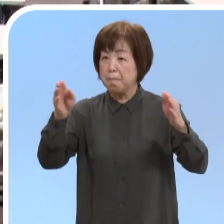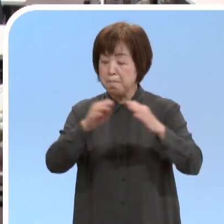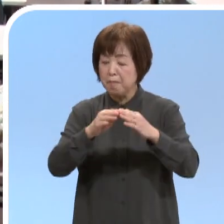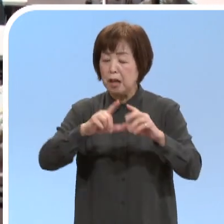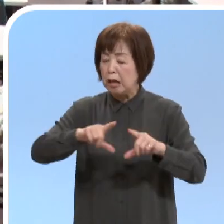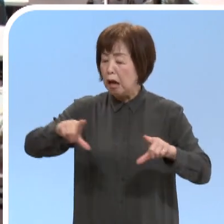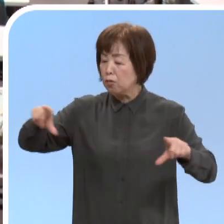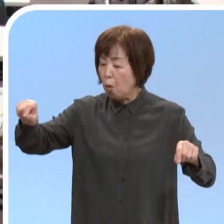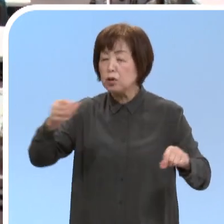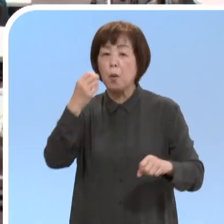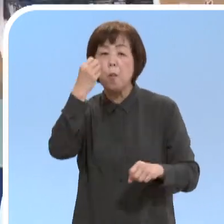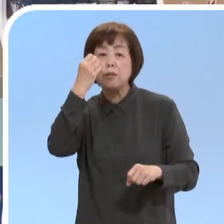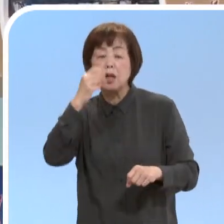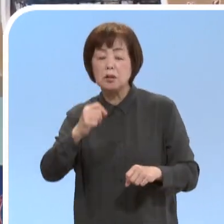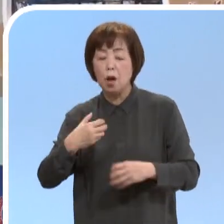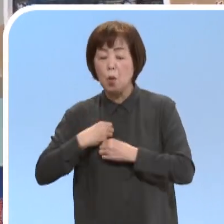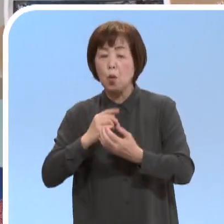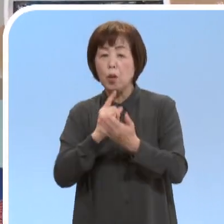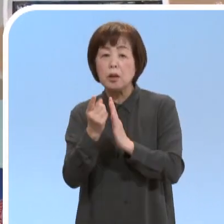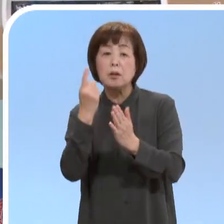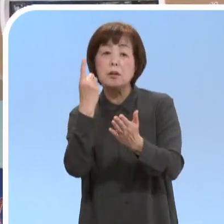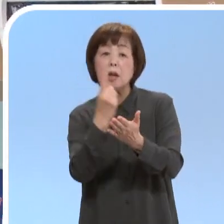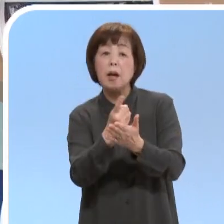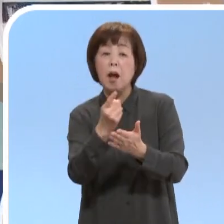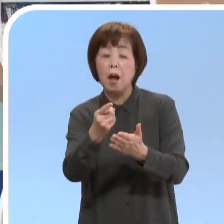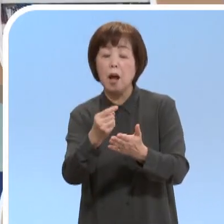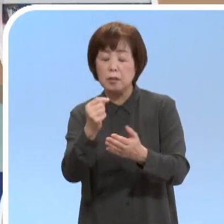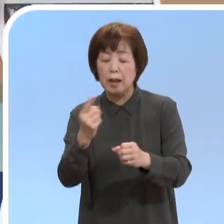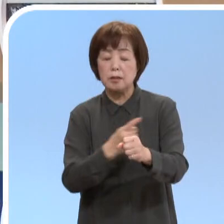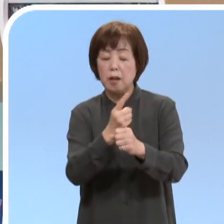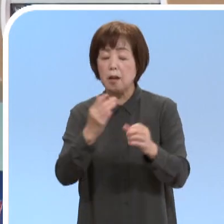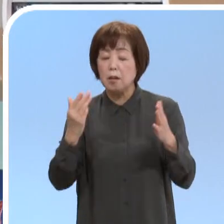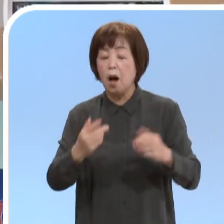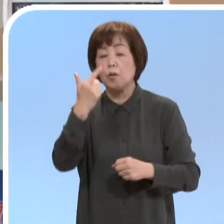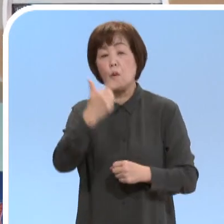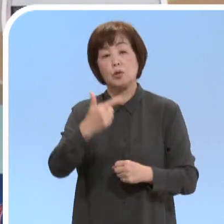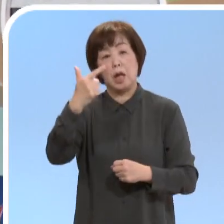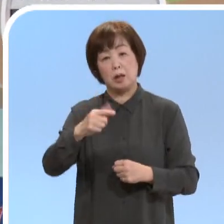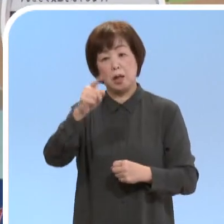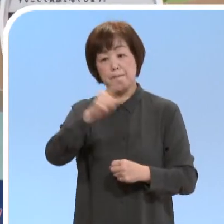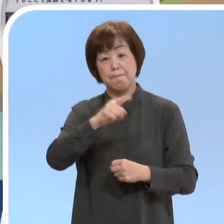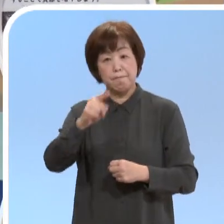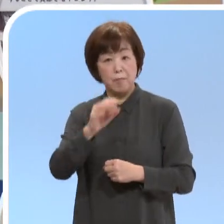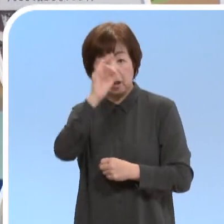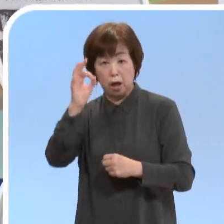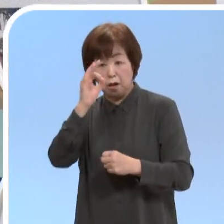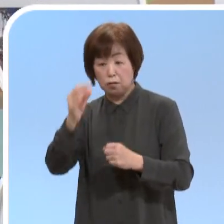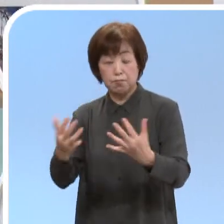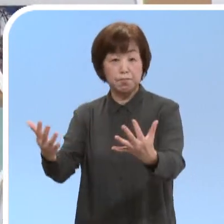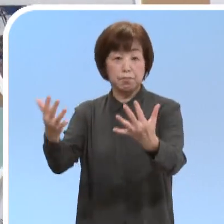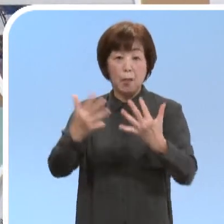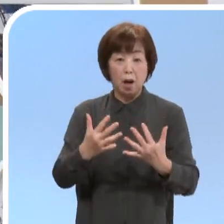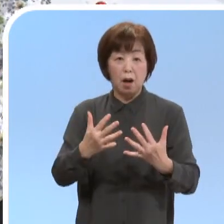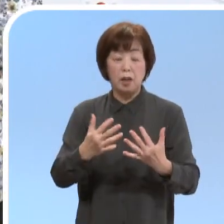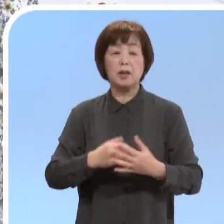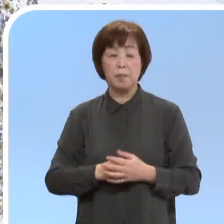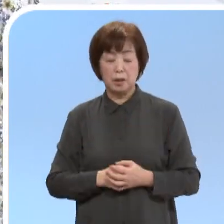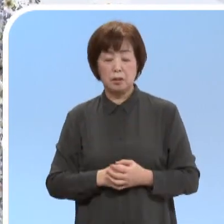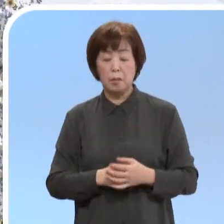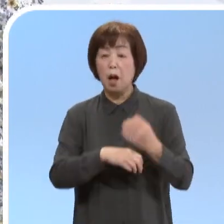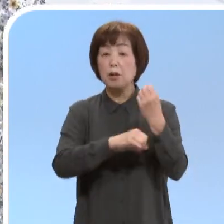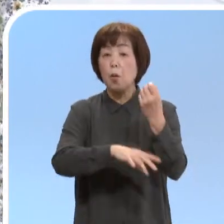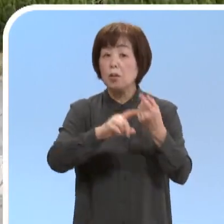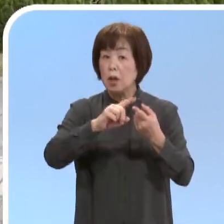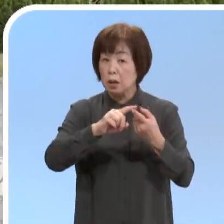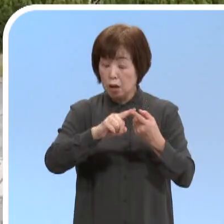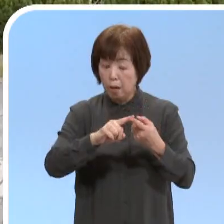競合権が唯一ぐらいなもんでで年間6000人ほどのですね見学者を受け入れてやっております基本的